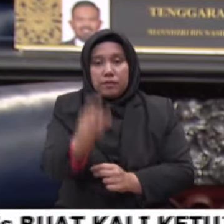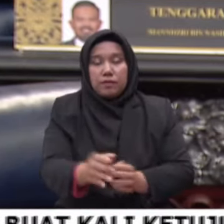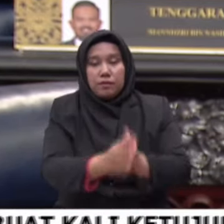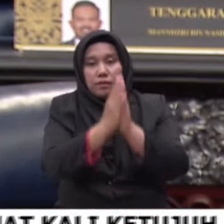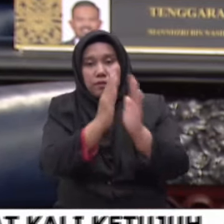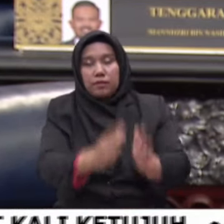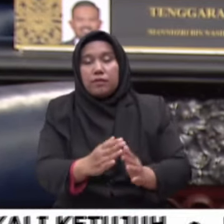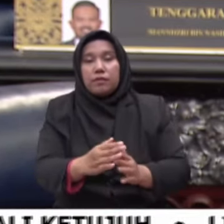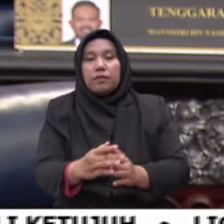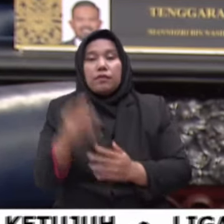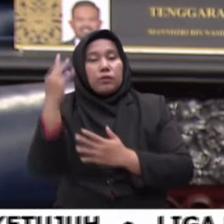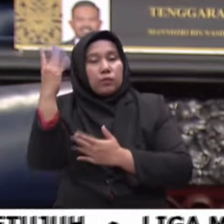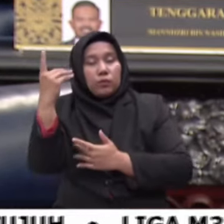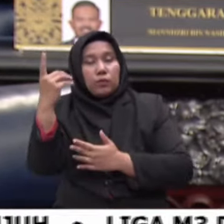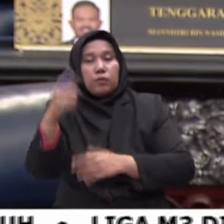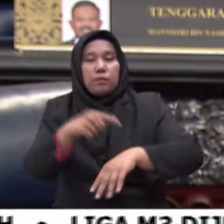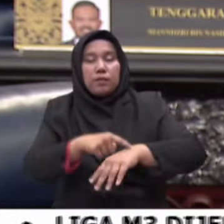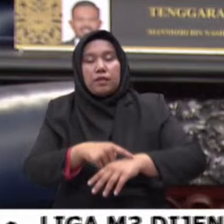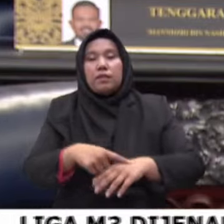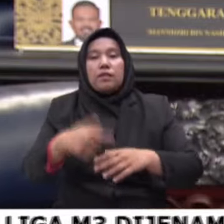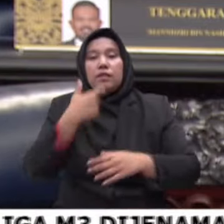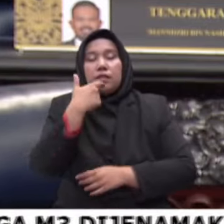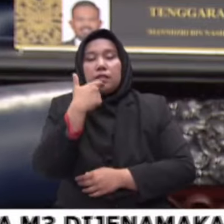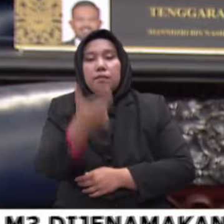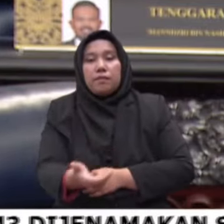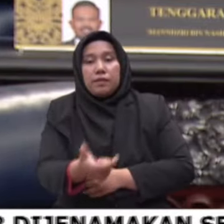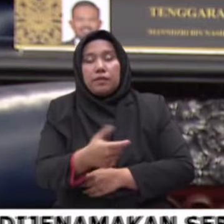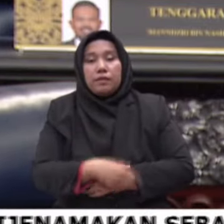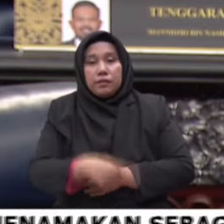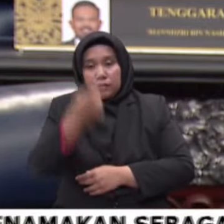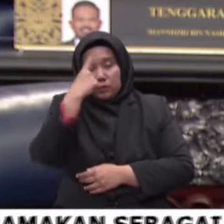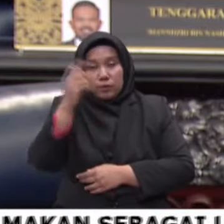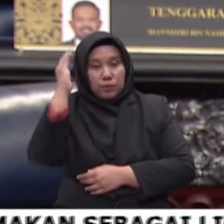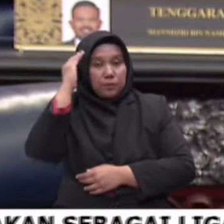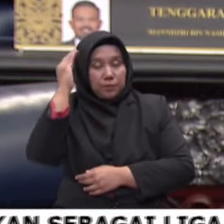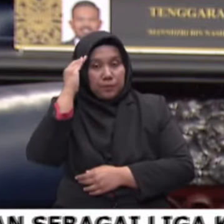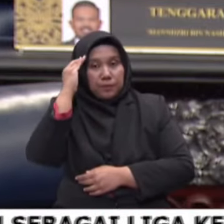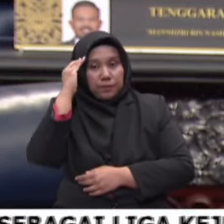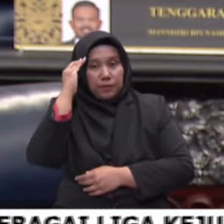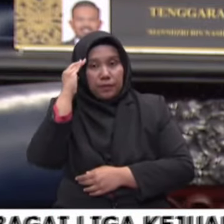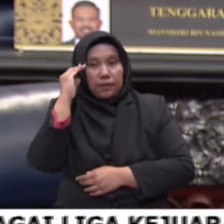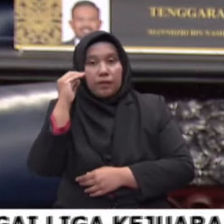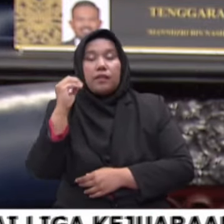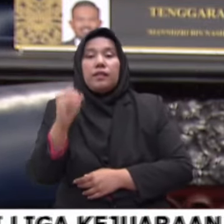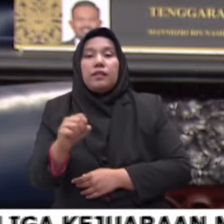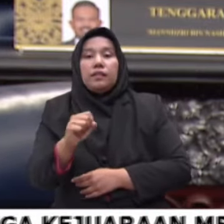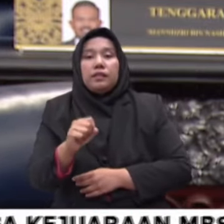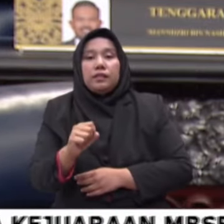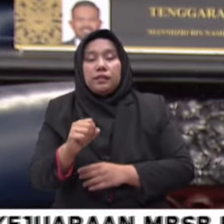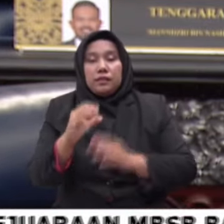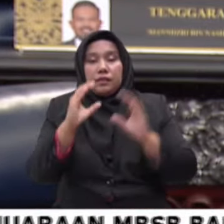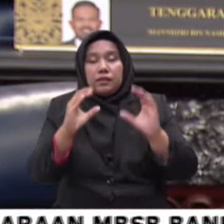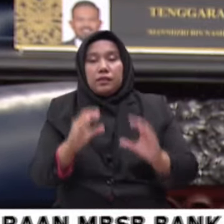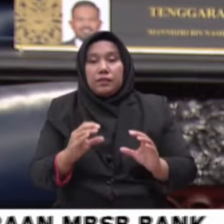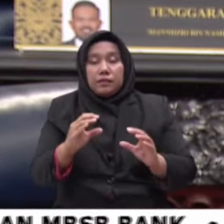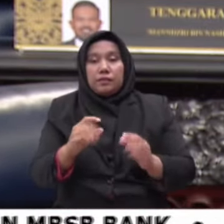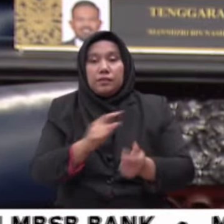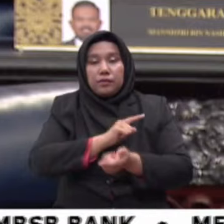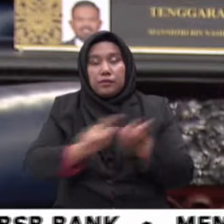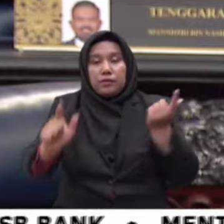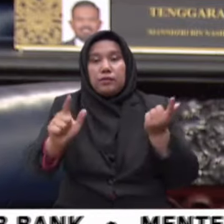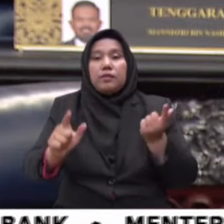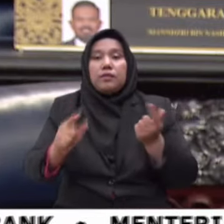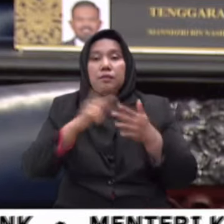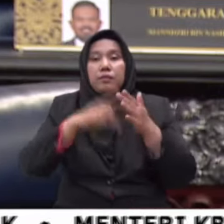terpaksa menunggu dalam tempoh yang agak lama untuk mengetahui status kelulusan perhunan mereka. Oleh itu, ini